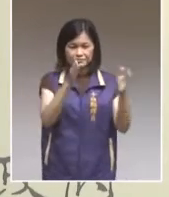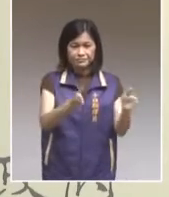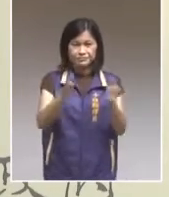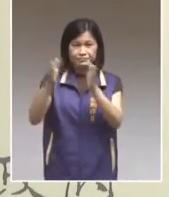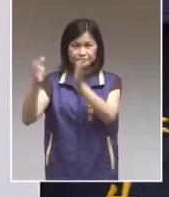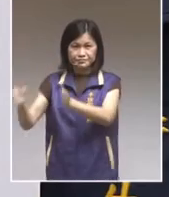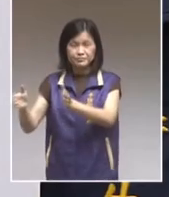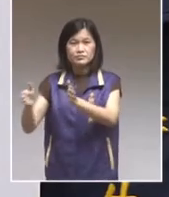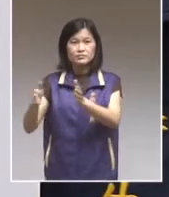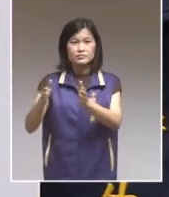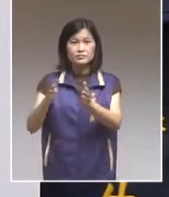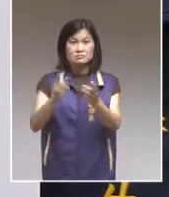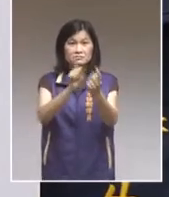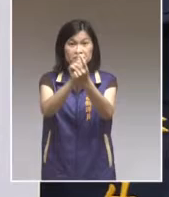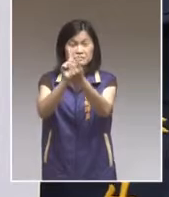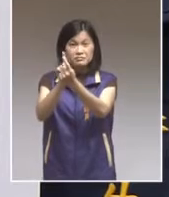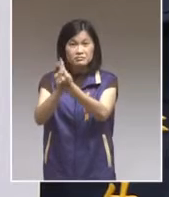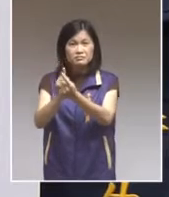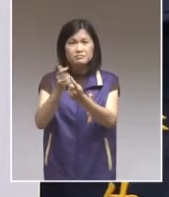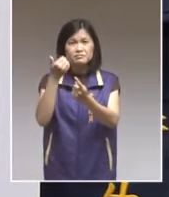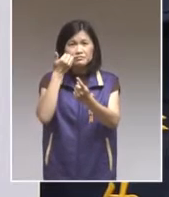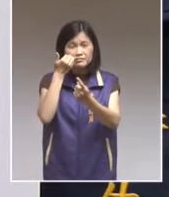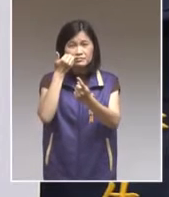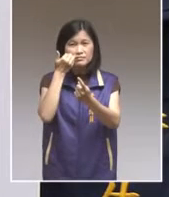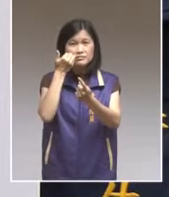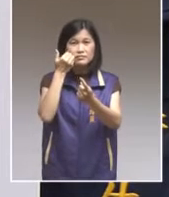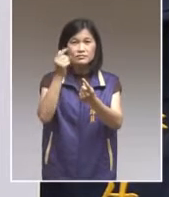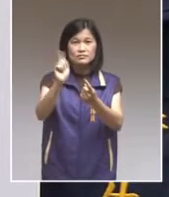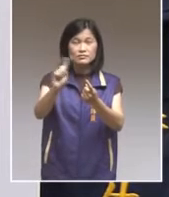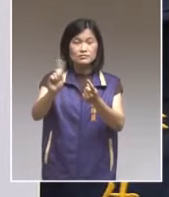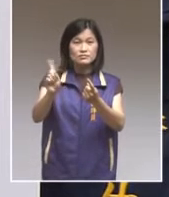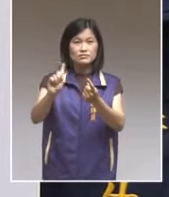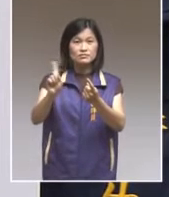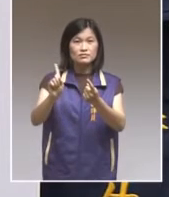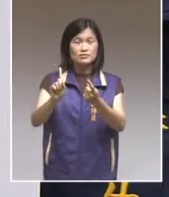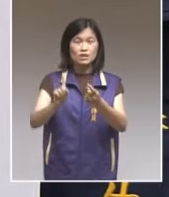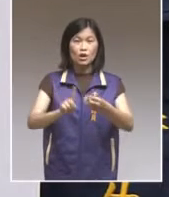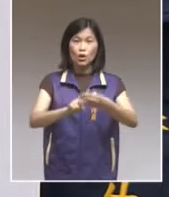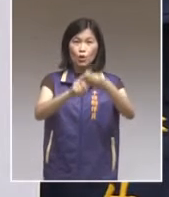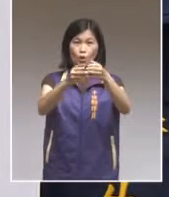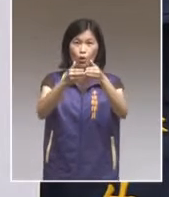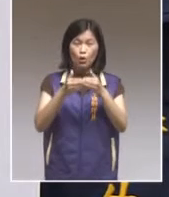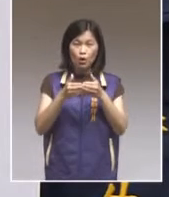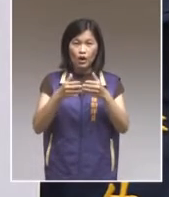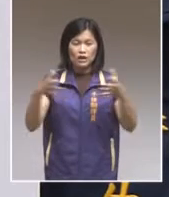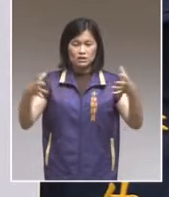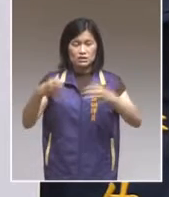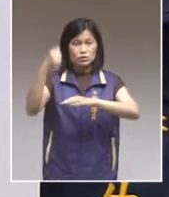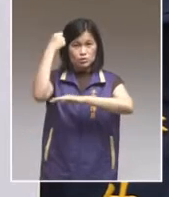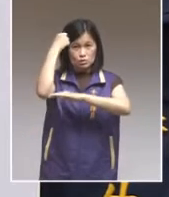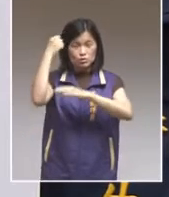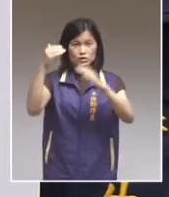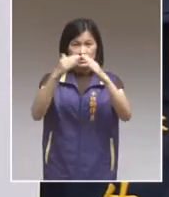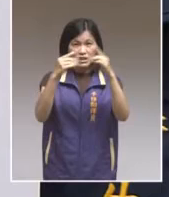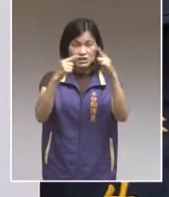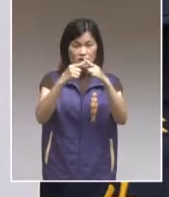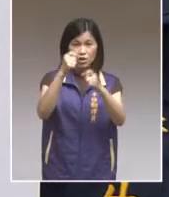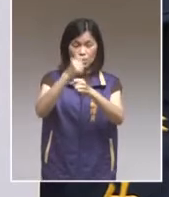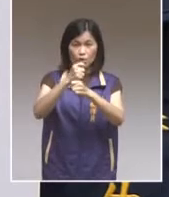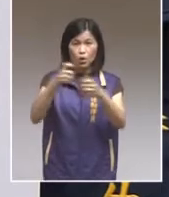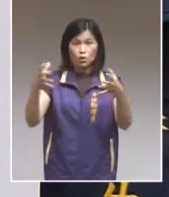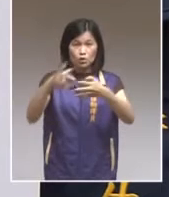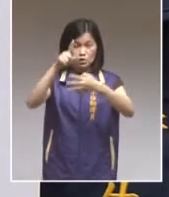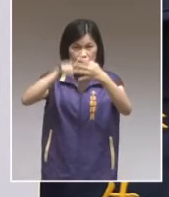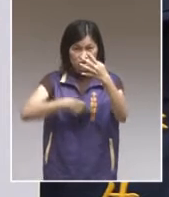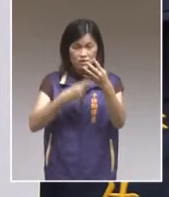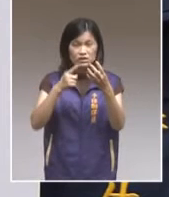那对象的话，那会是这个主要的同住家人、职场接触者，还有